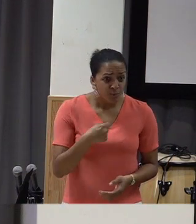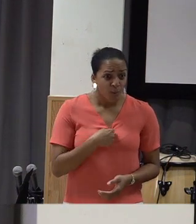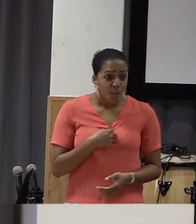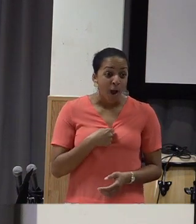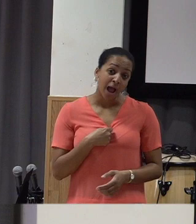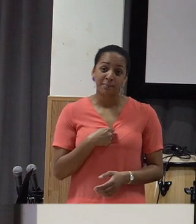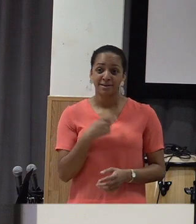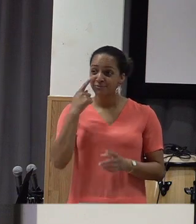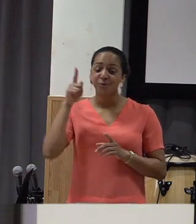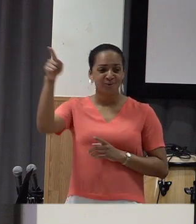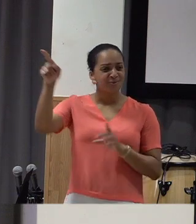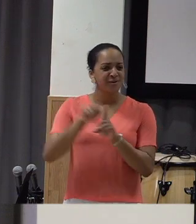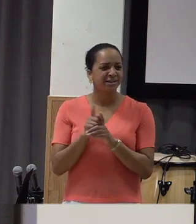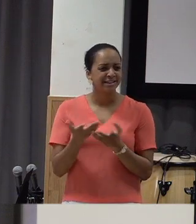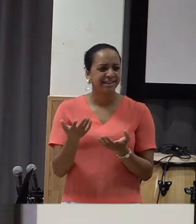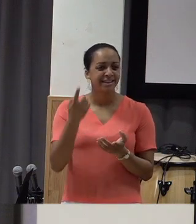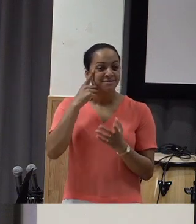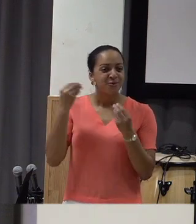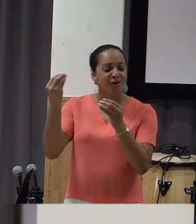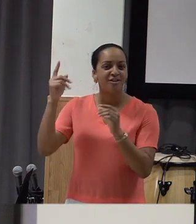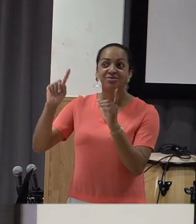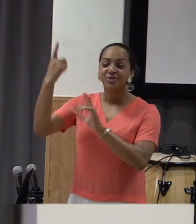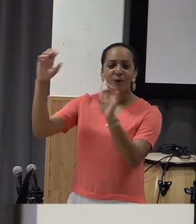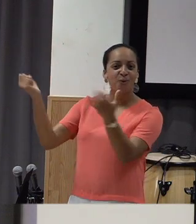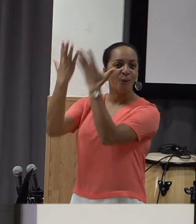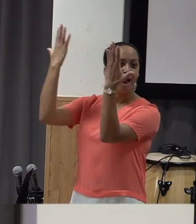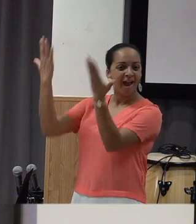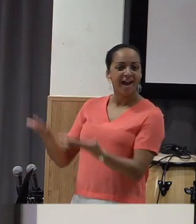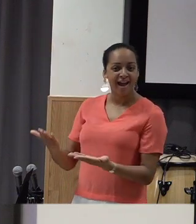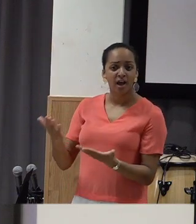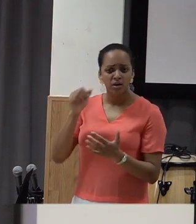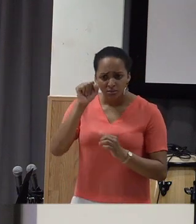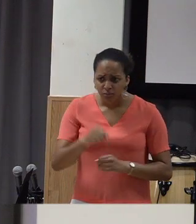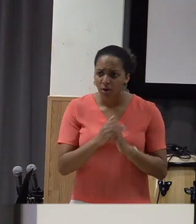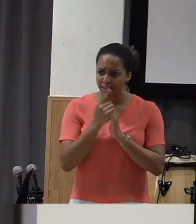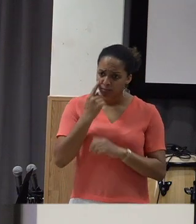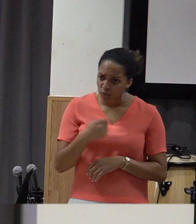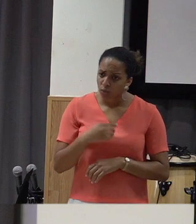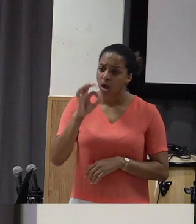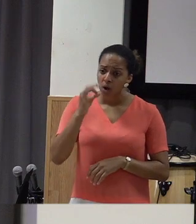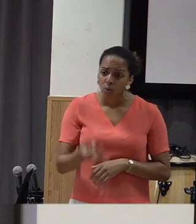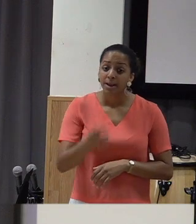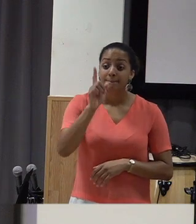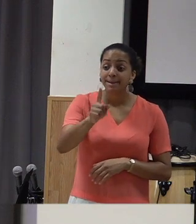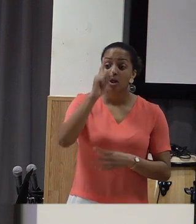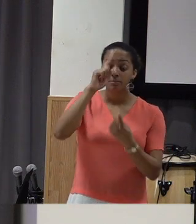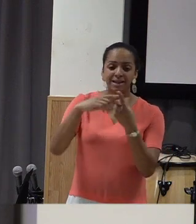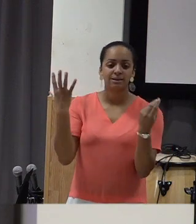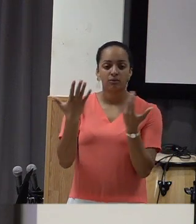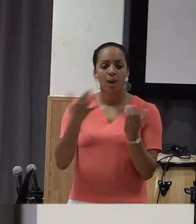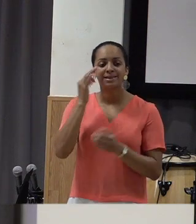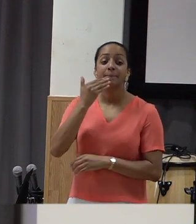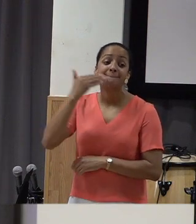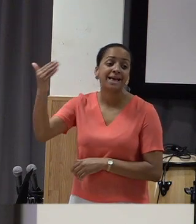toi. Quand tu pries pour toi, tu pries pour glorifier Dieu. Donc, tu peux prier pour toi, mais toujours dans le but de glorifier le Seigneur.